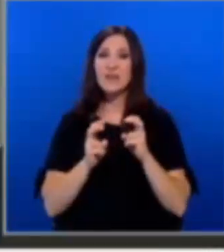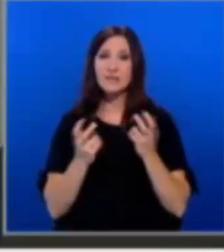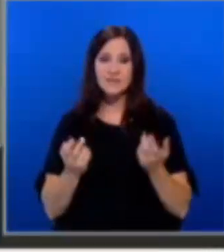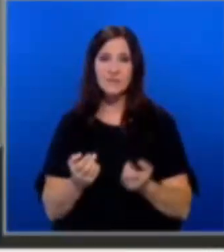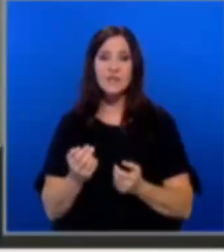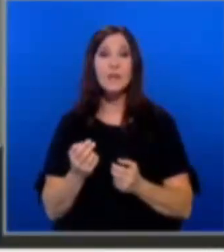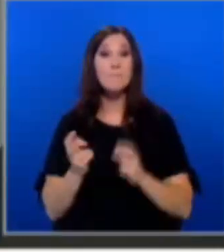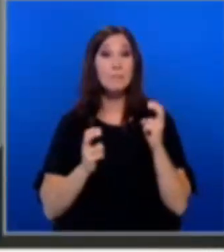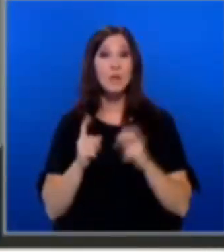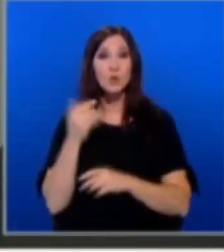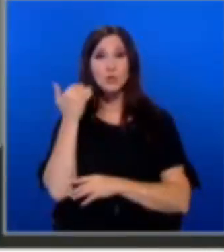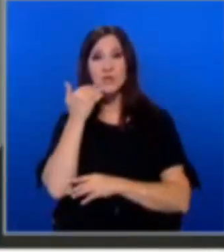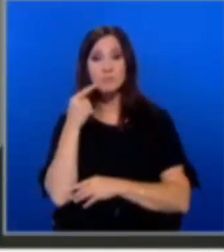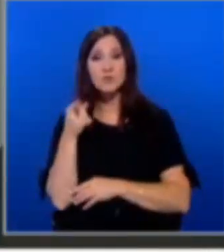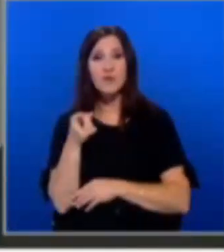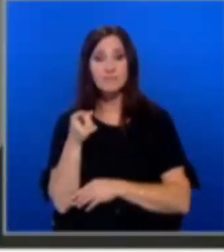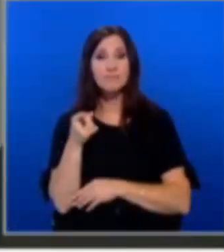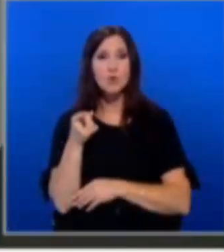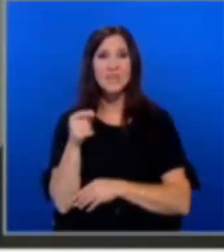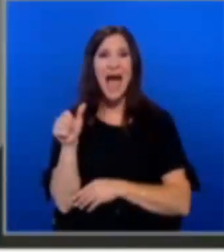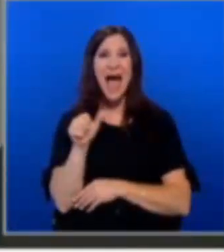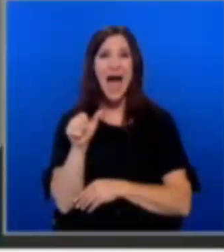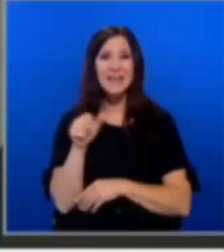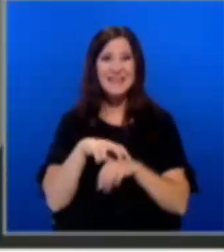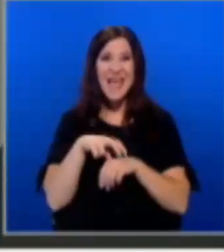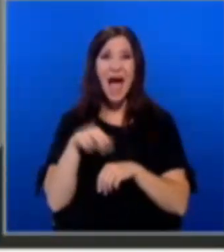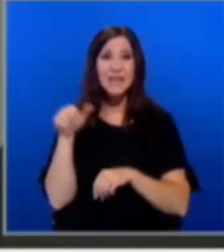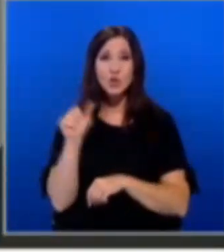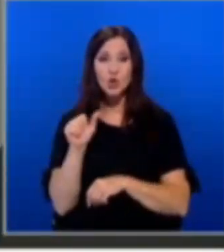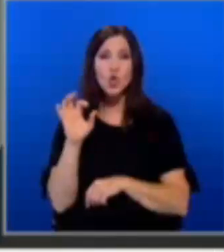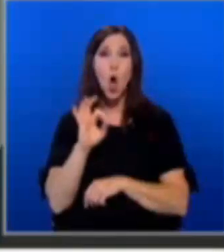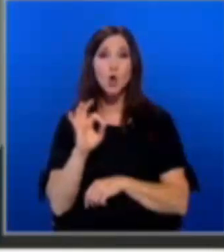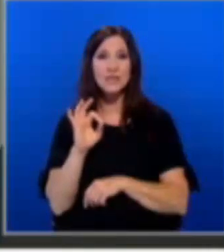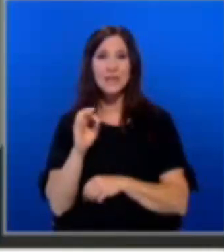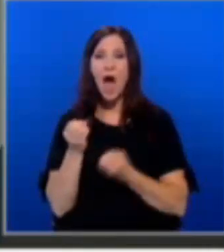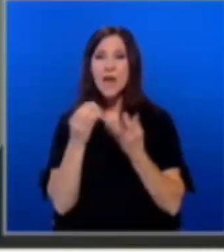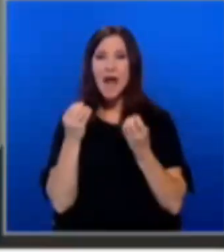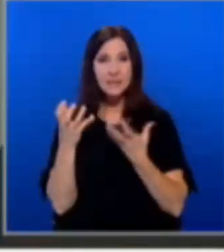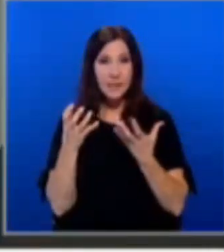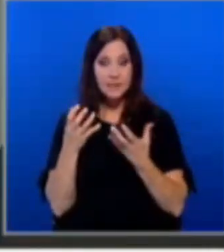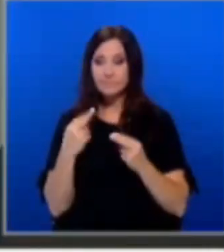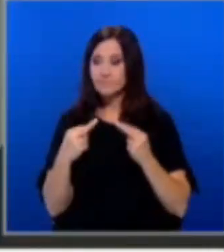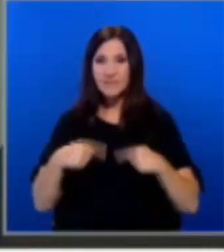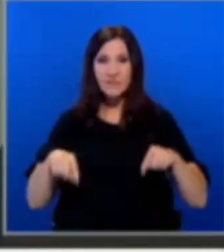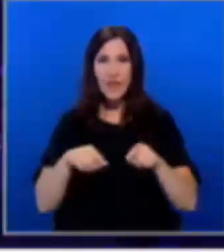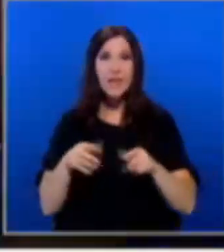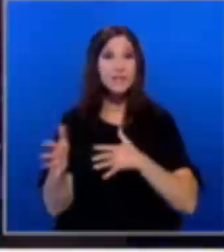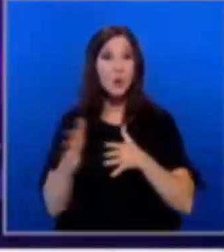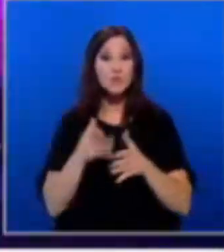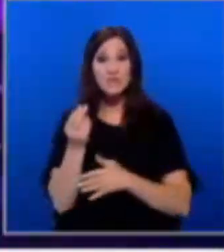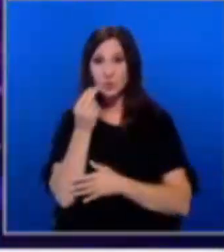предприятия, в които се използва този диазотен оксид, т.е. райския газ, и в заведенията за обществено